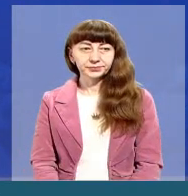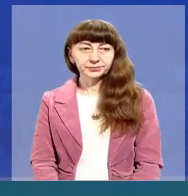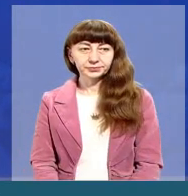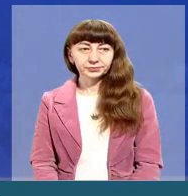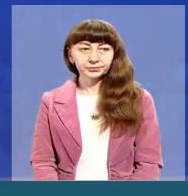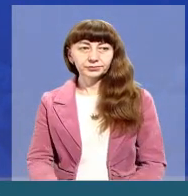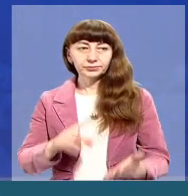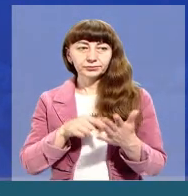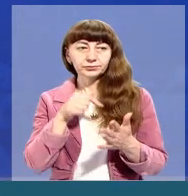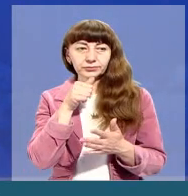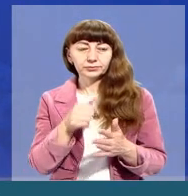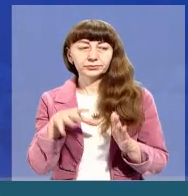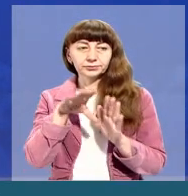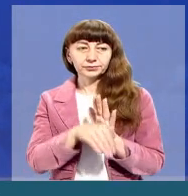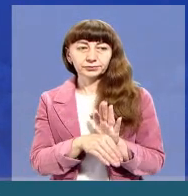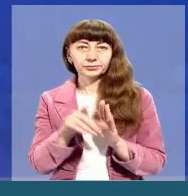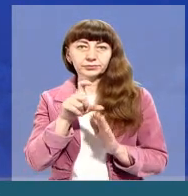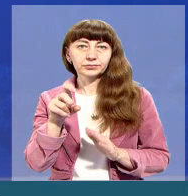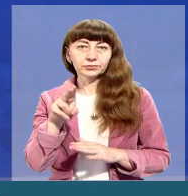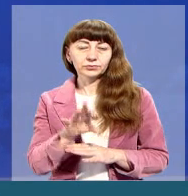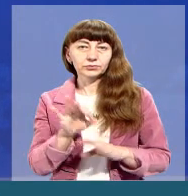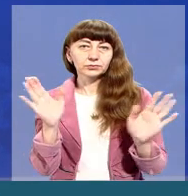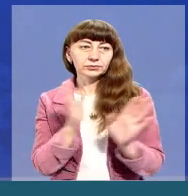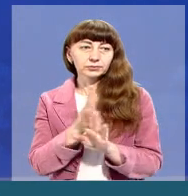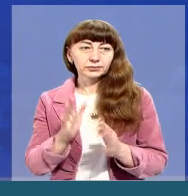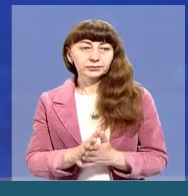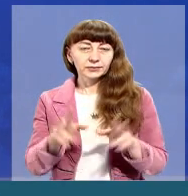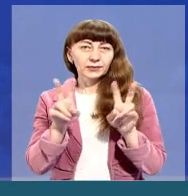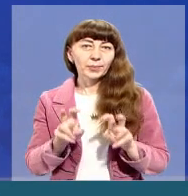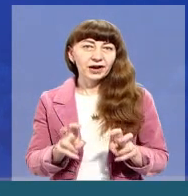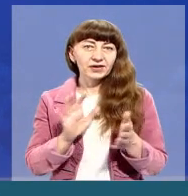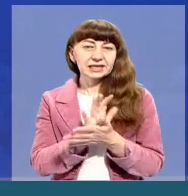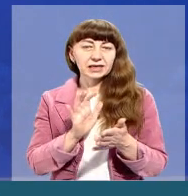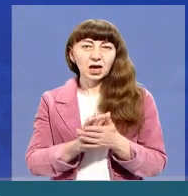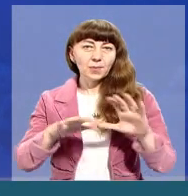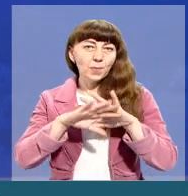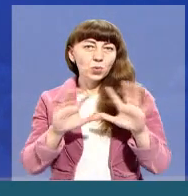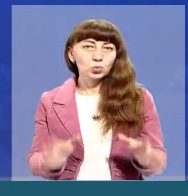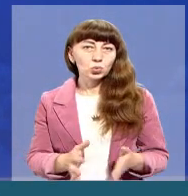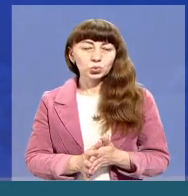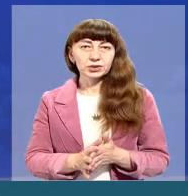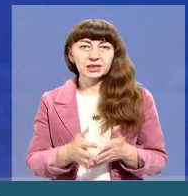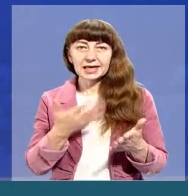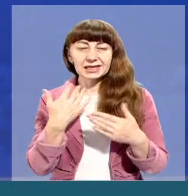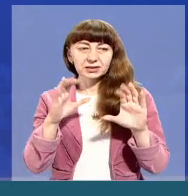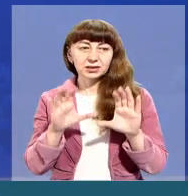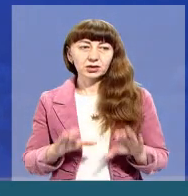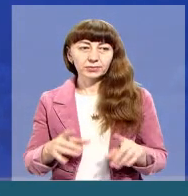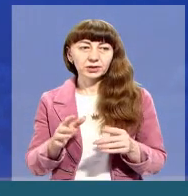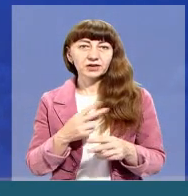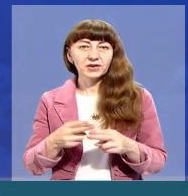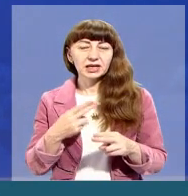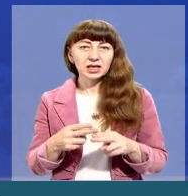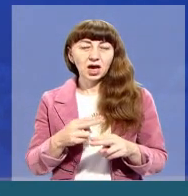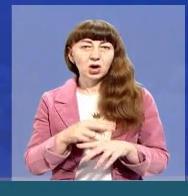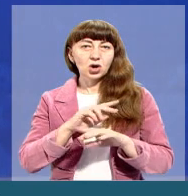городе Кустанай совместно с экологическим клубом НЭКО, мониторинг воздействия техногенным месторождением Иловая гора на окружающую среду,